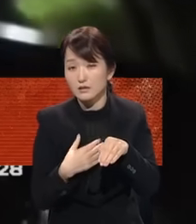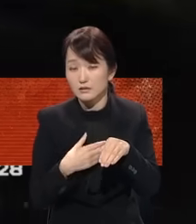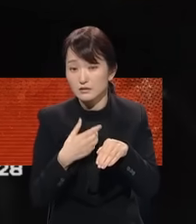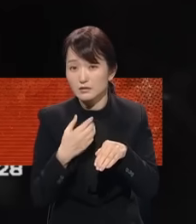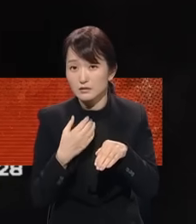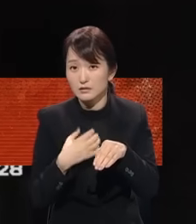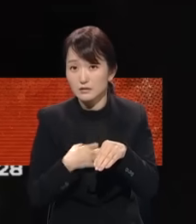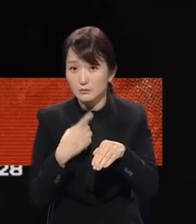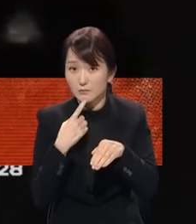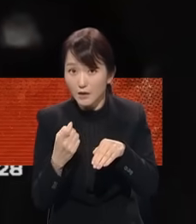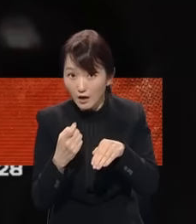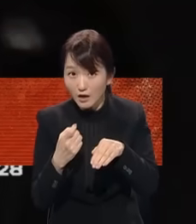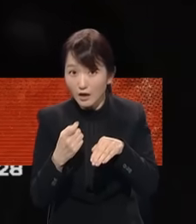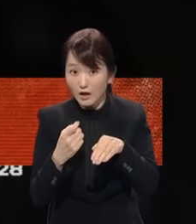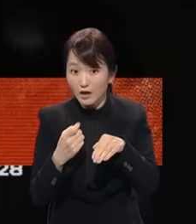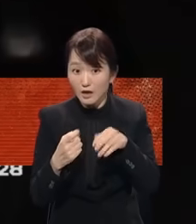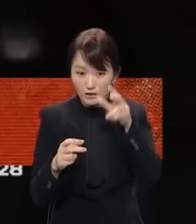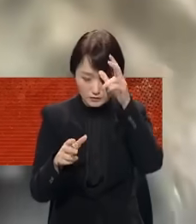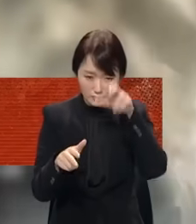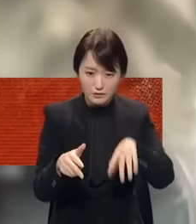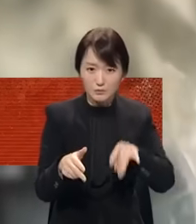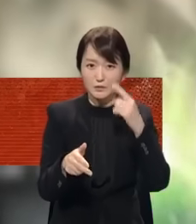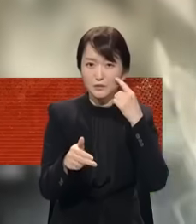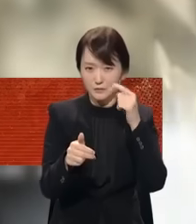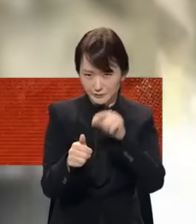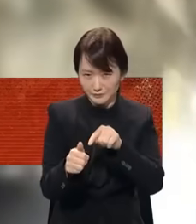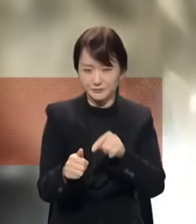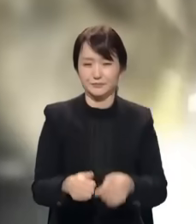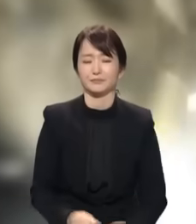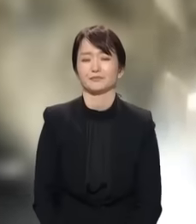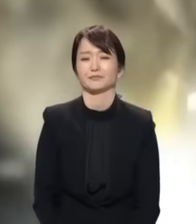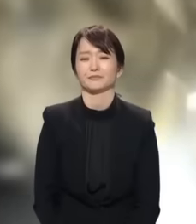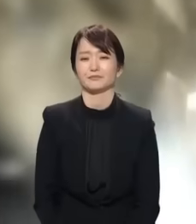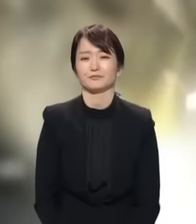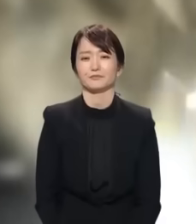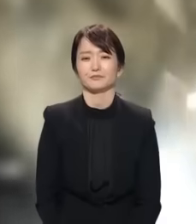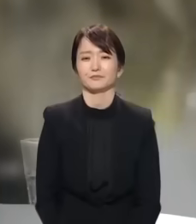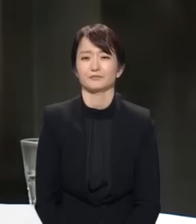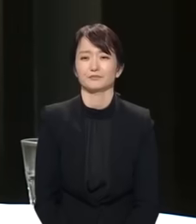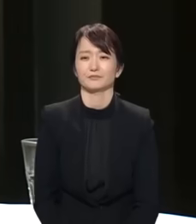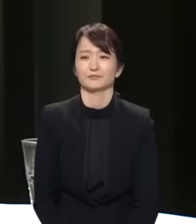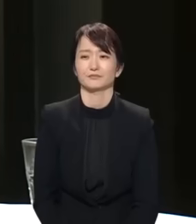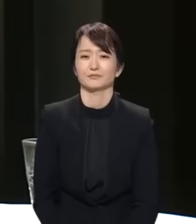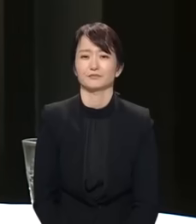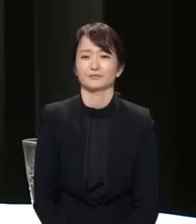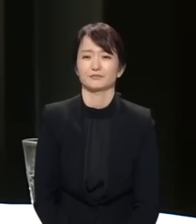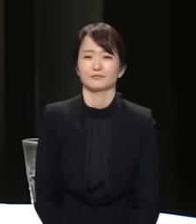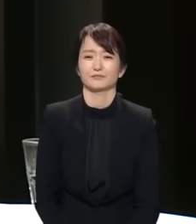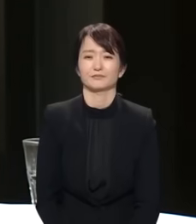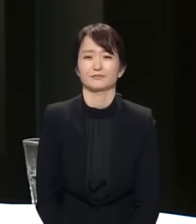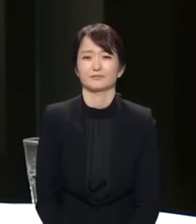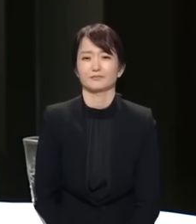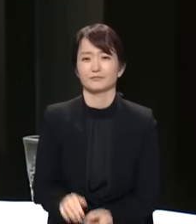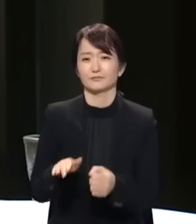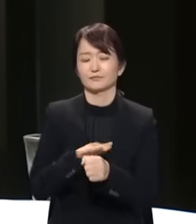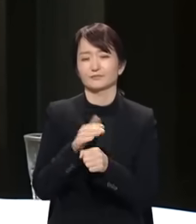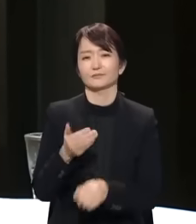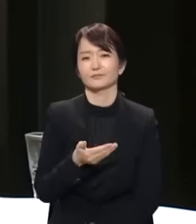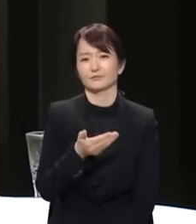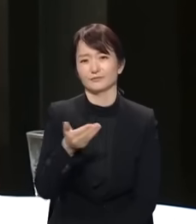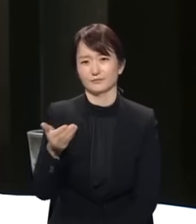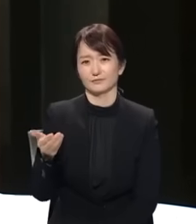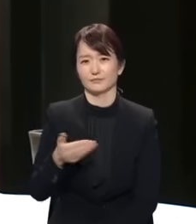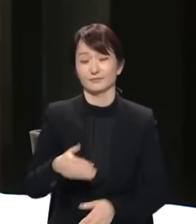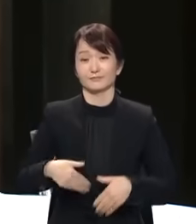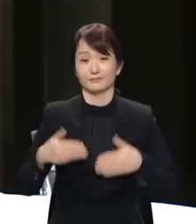뭐 다행히 경찰한테 먼저 발견이 됐네요. 그렇군요. 아유, 참. 왜 저렇게 잤어? 자, 사랑하는 사건 반장